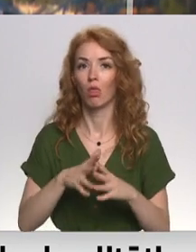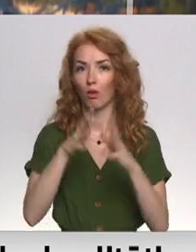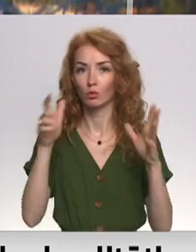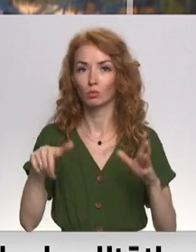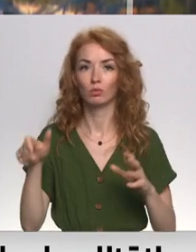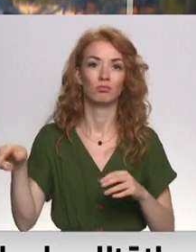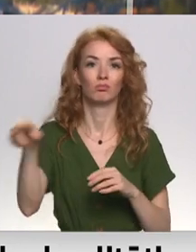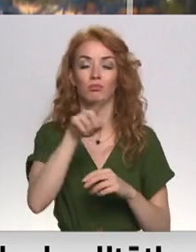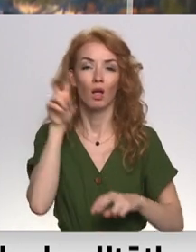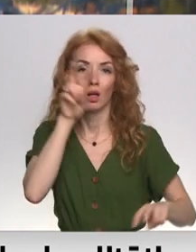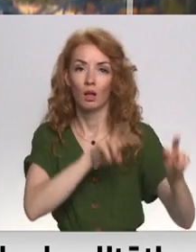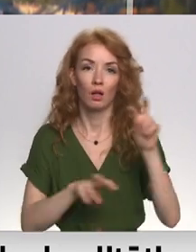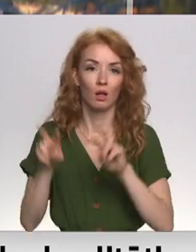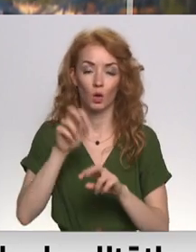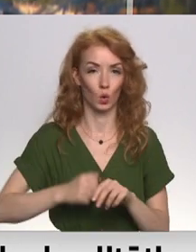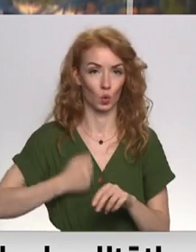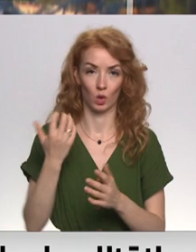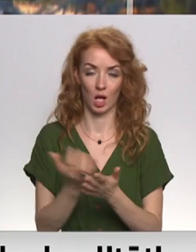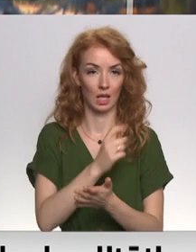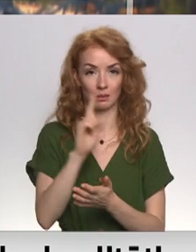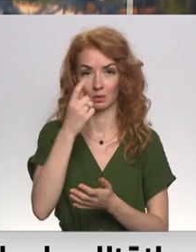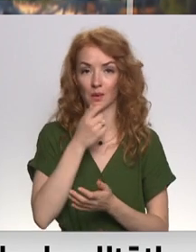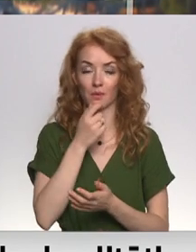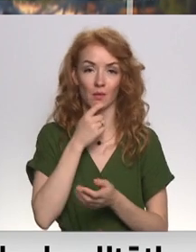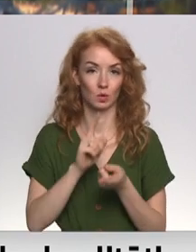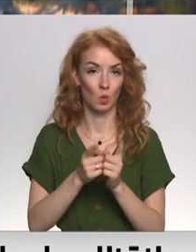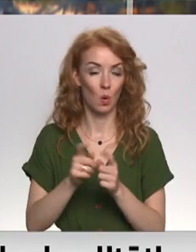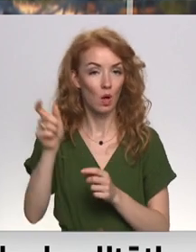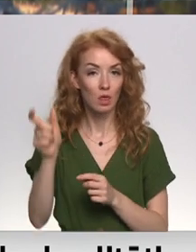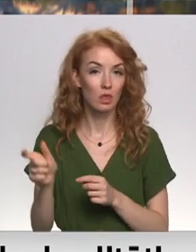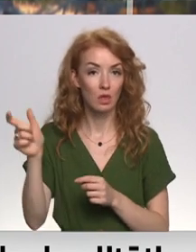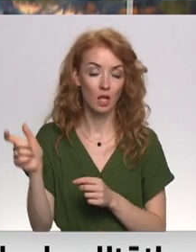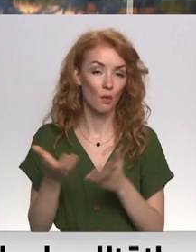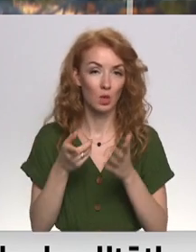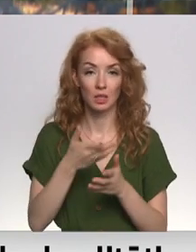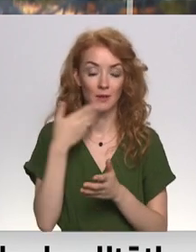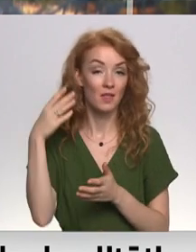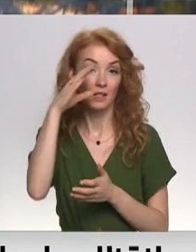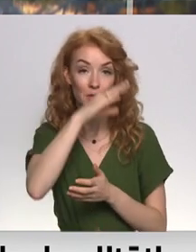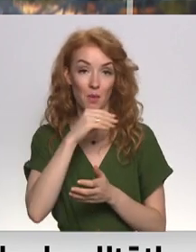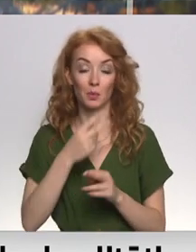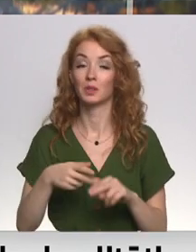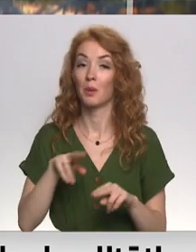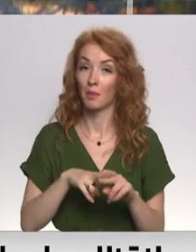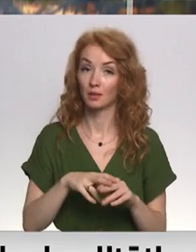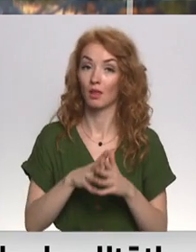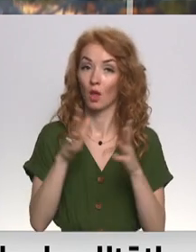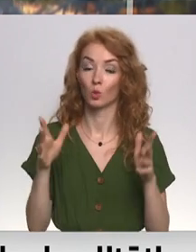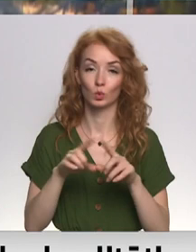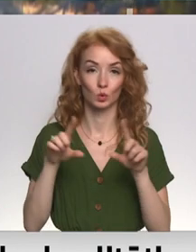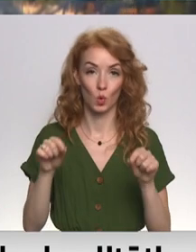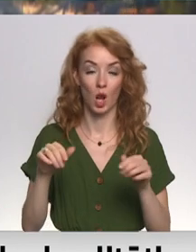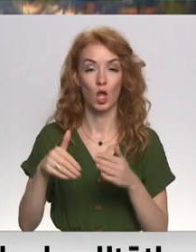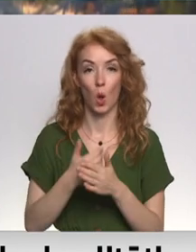atrast trūkstošos skolotājus līdz 1. septembrim, un iespējams arī ilgāk, būs neiespējami. Līdz ar to daudzās skolās